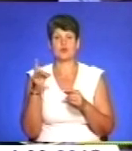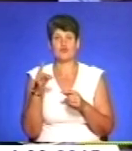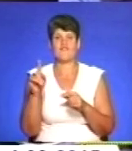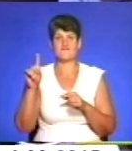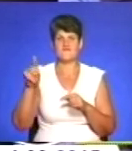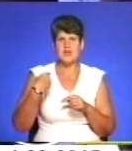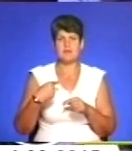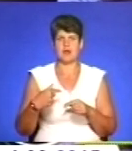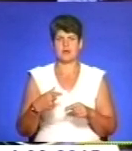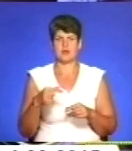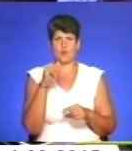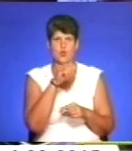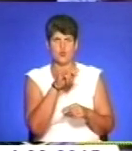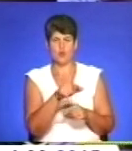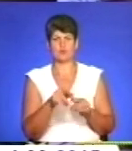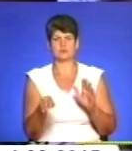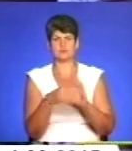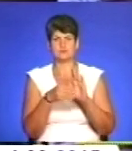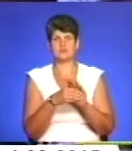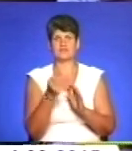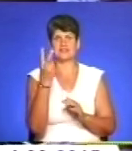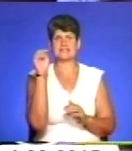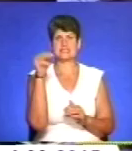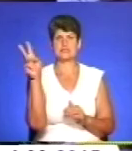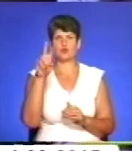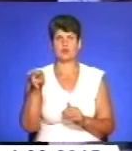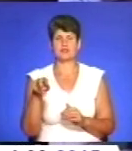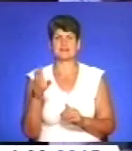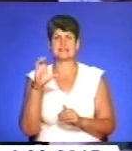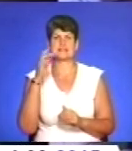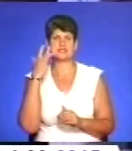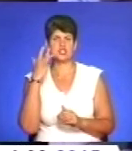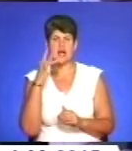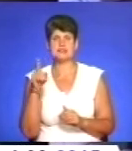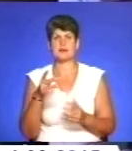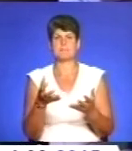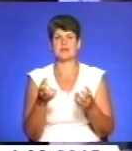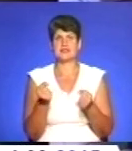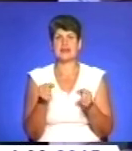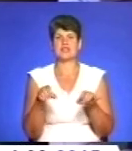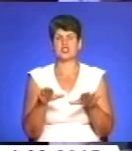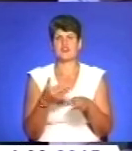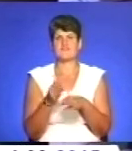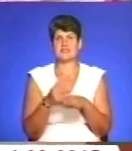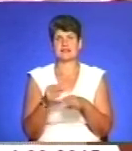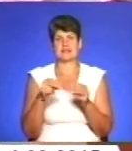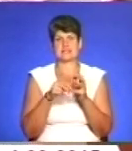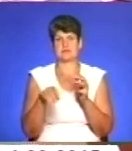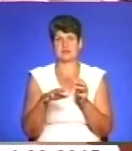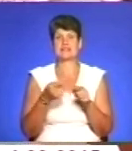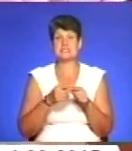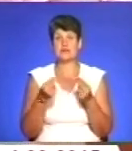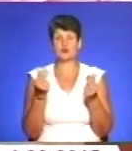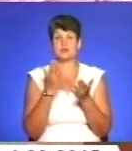нього неприйнятну вигоду в розмірі 12 тисяч доларів США за прийняття рішення щодо виділення земельної ділянки. Ці гроші